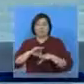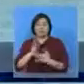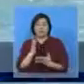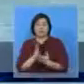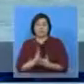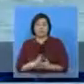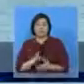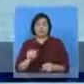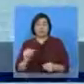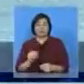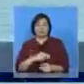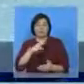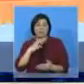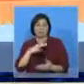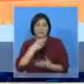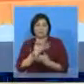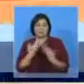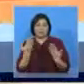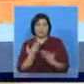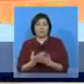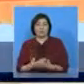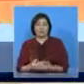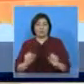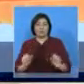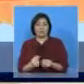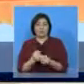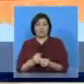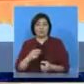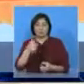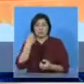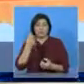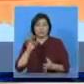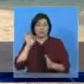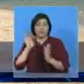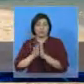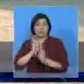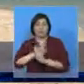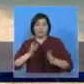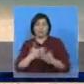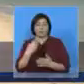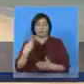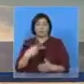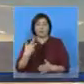Тұрғындар судағы сақтыққа аса мән бермейтін сыңайлы, құтқарушылардың ескертуін де елемейді. Былтыр